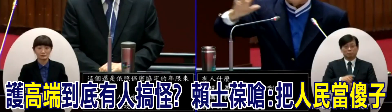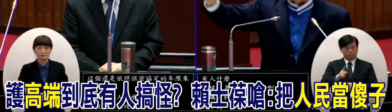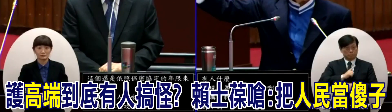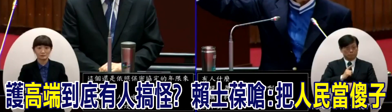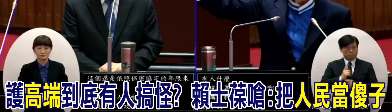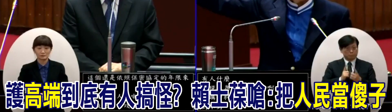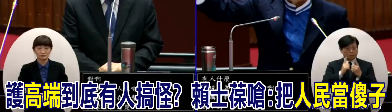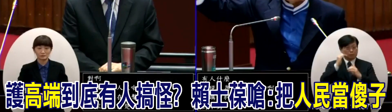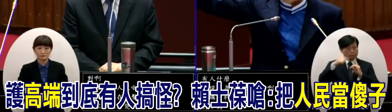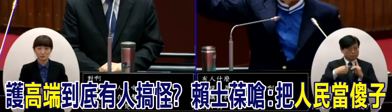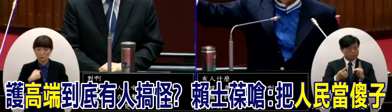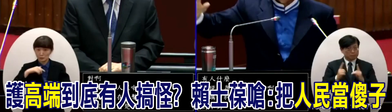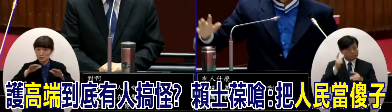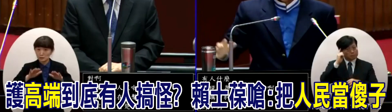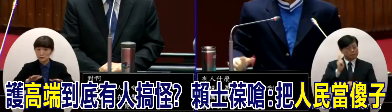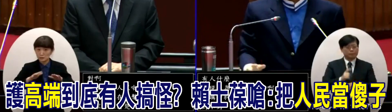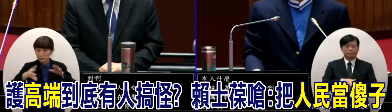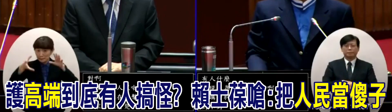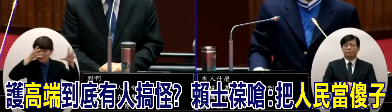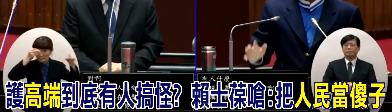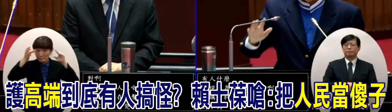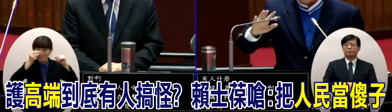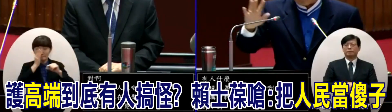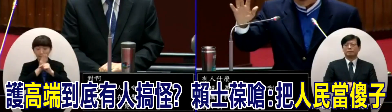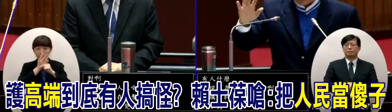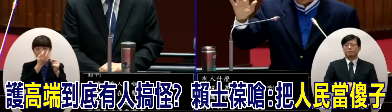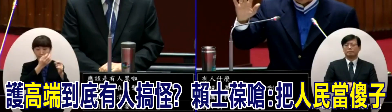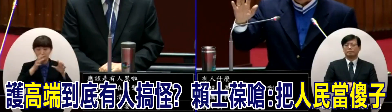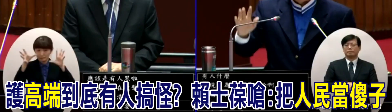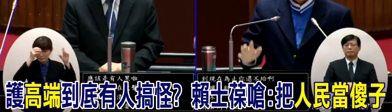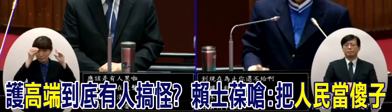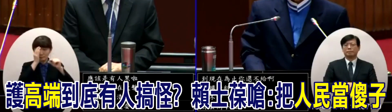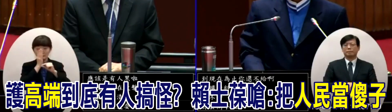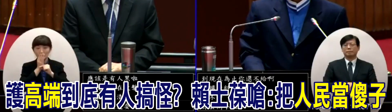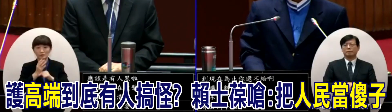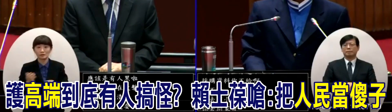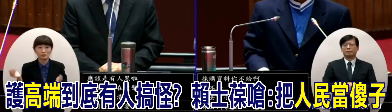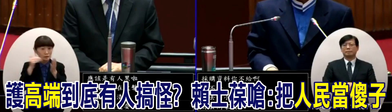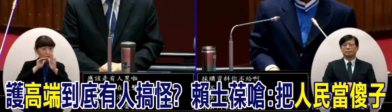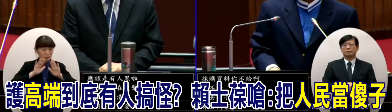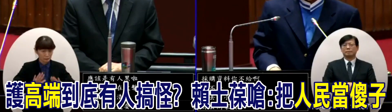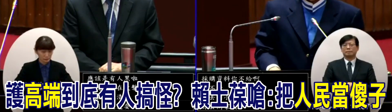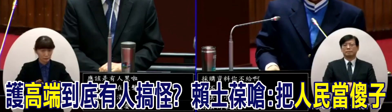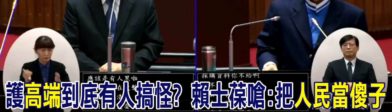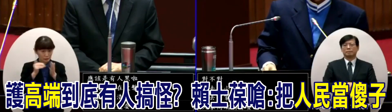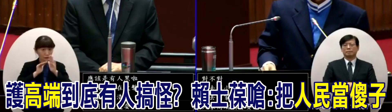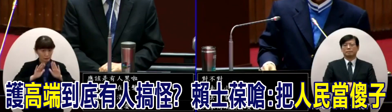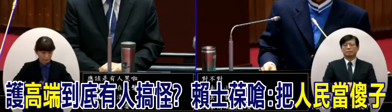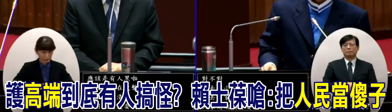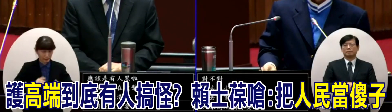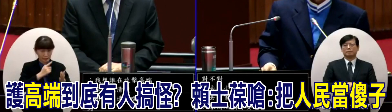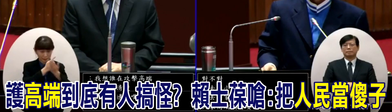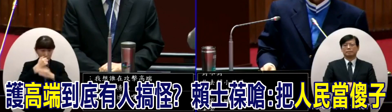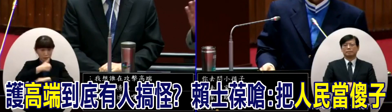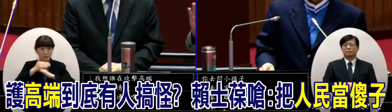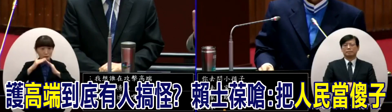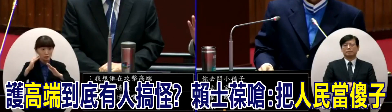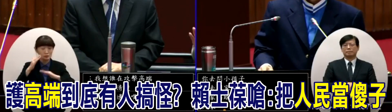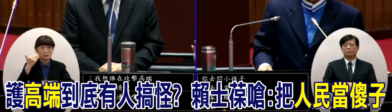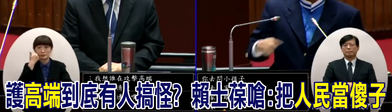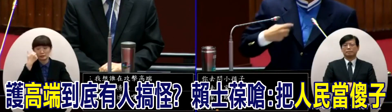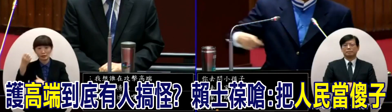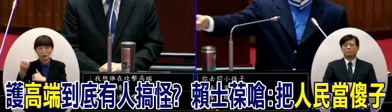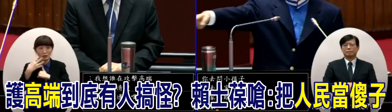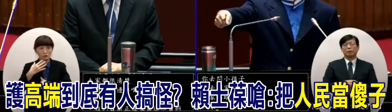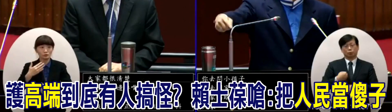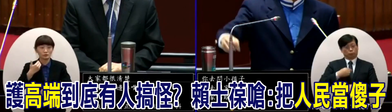高端。 我们目前正在收集这些资料，到现在为止，各个县市并没有回报说有这